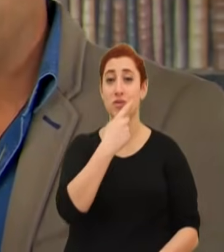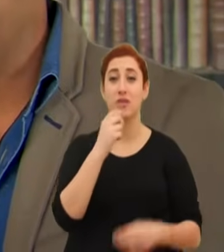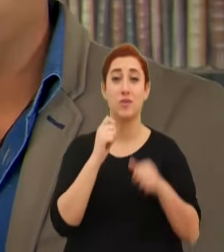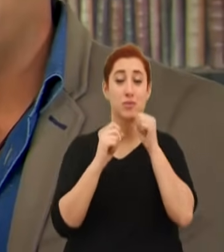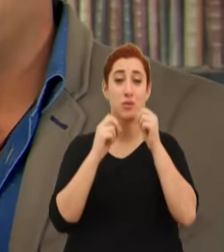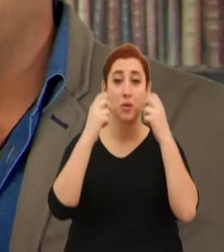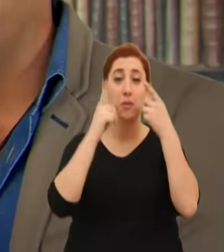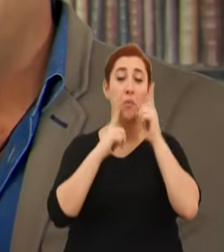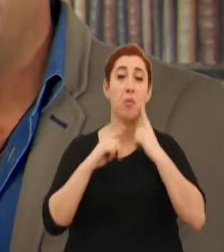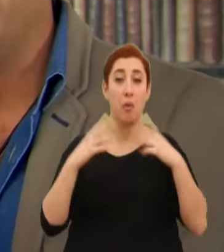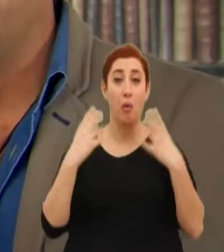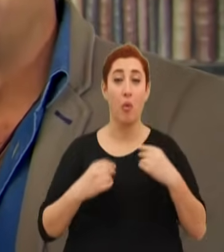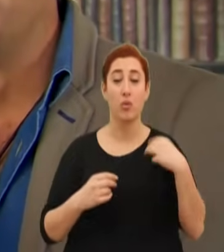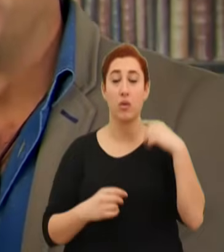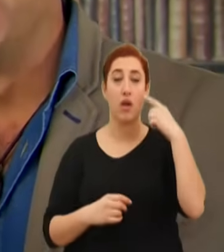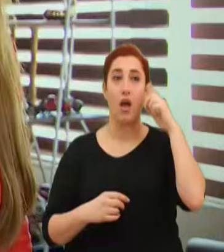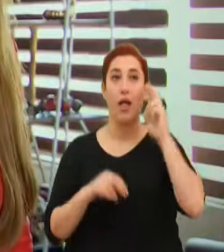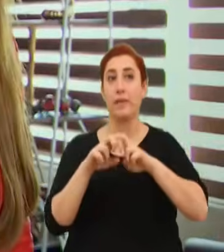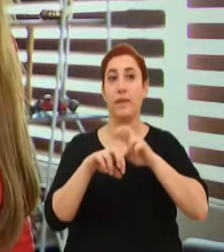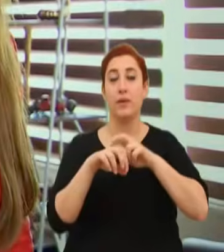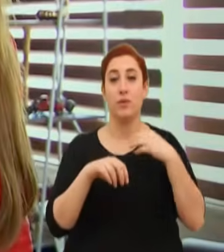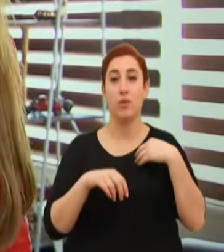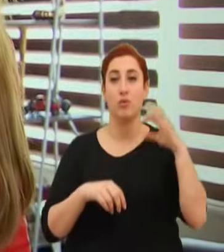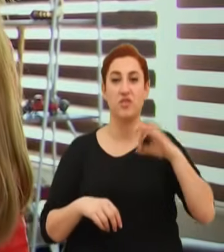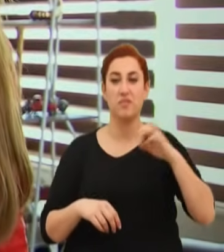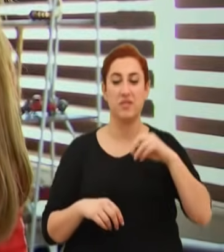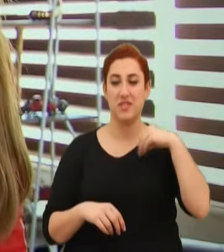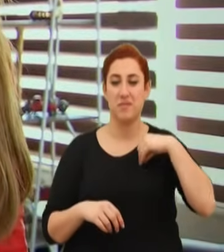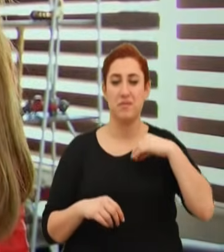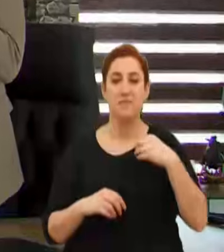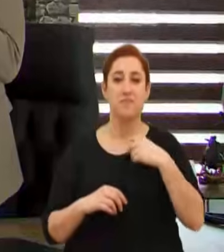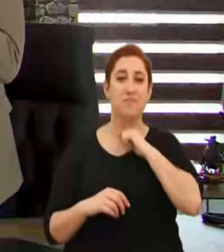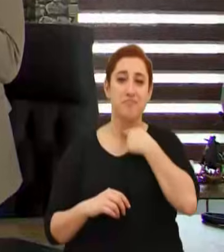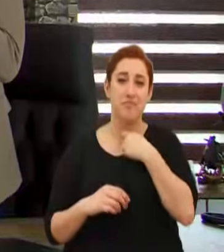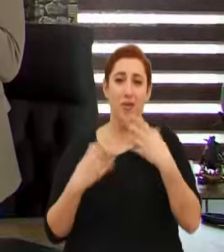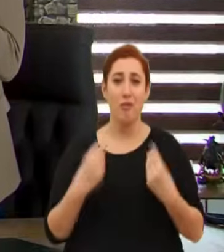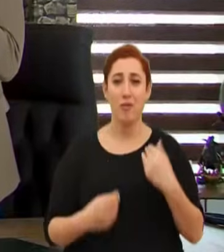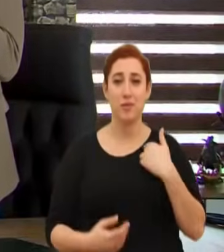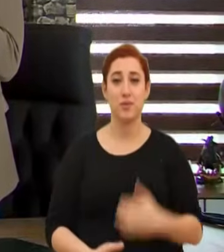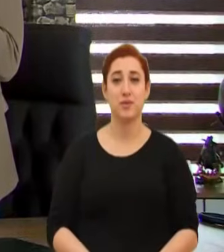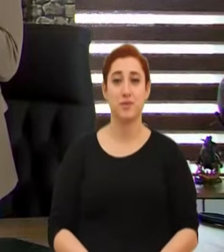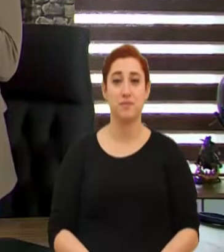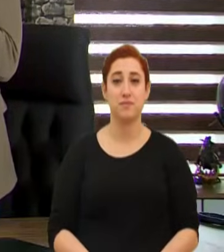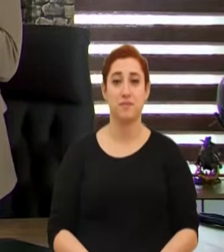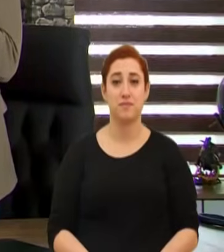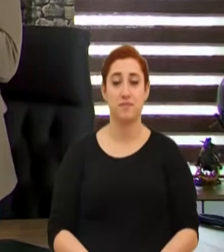tomurcuk gözyaşlarının geldiği geliyor gözümün önüne. Şuramda bir şeyler düğümleniyor.